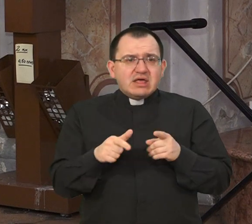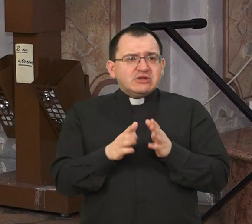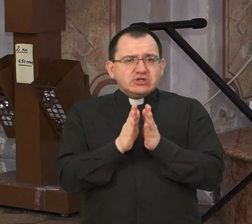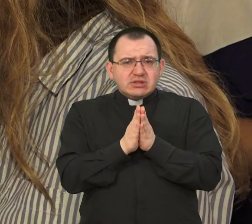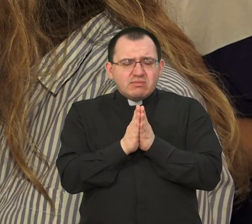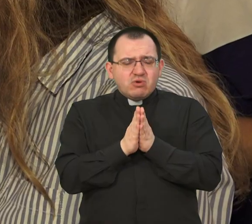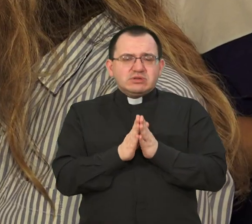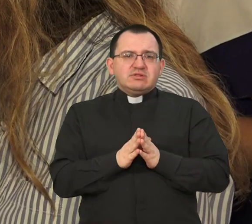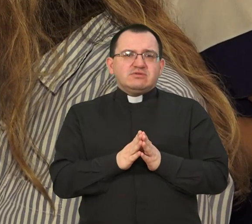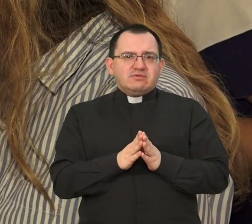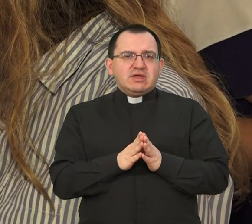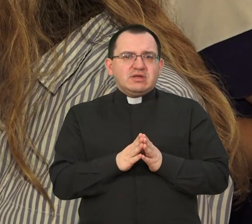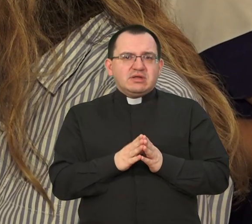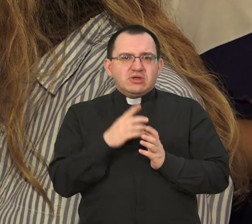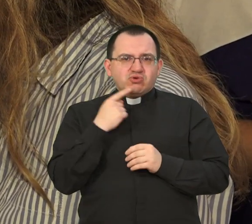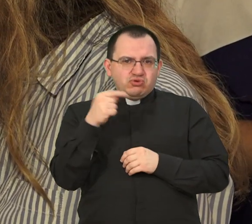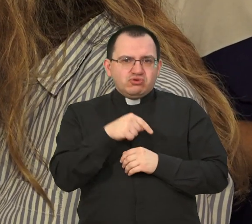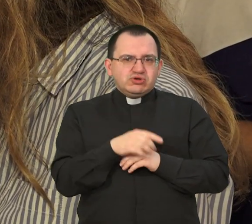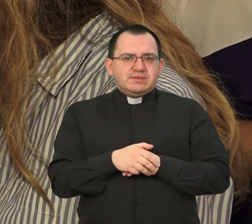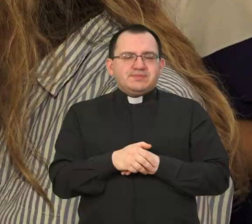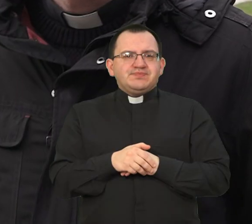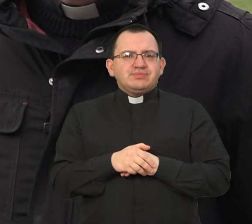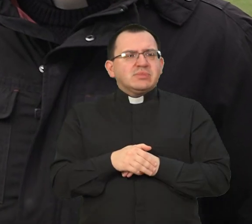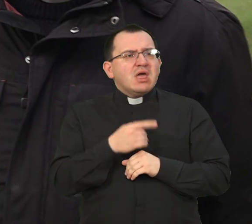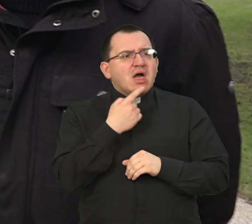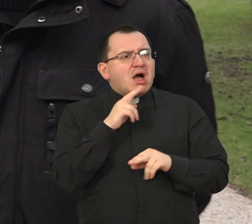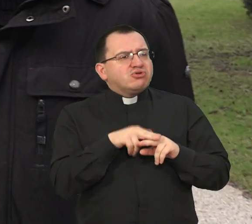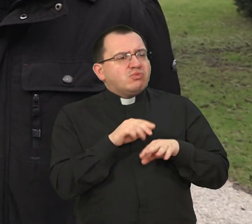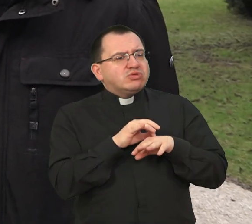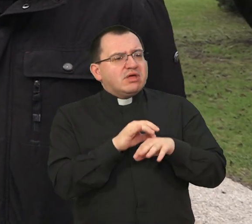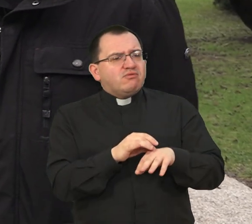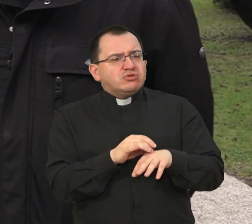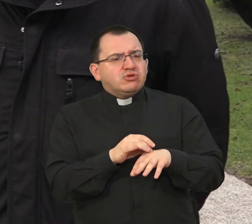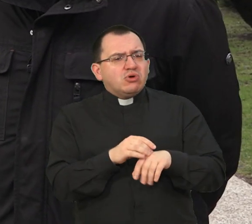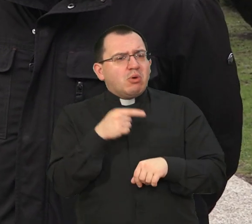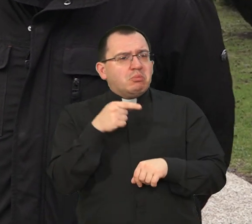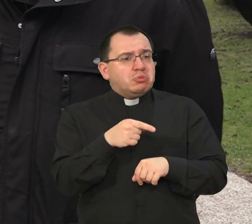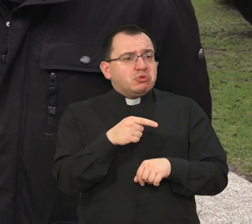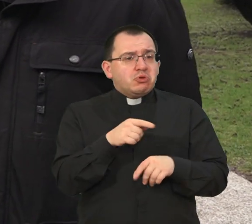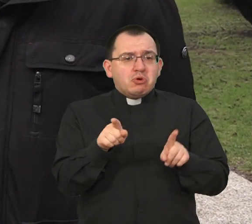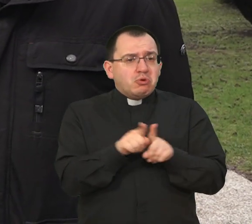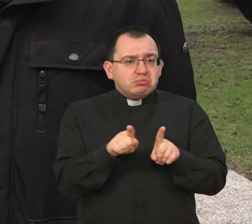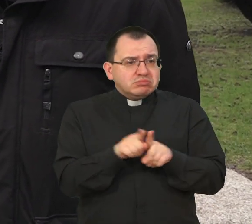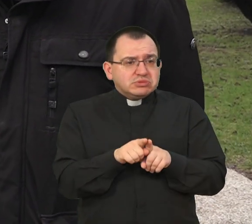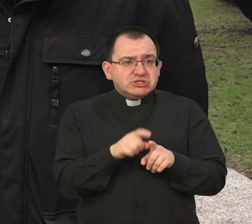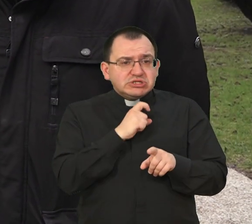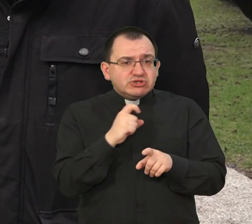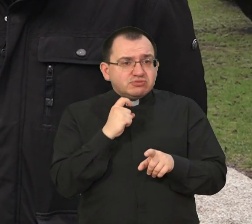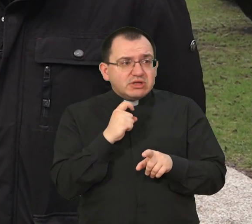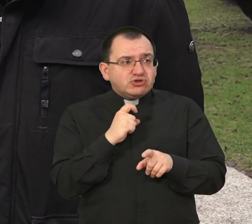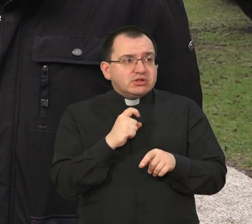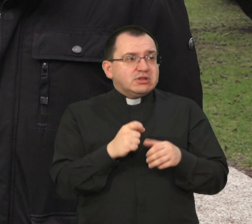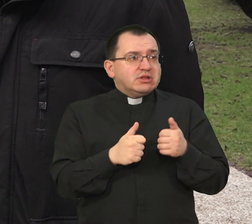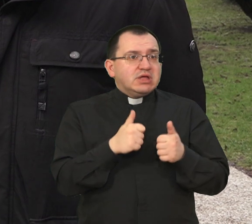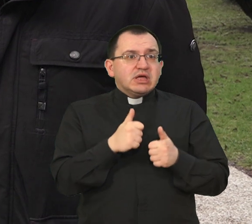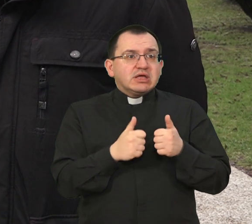svih pristiglih na duhovnu obnovu. Tko će predvoditi te duhovne obnove? Hoće li to biti uvijek isti svećenik, uvijek